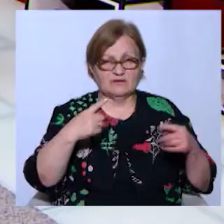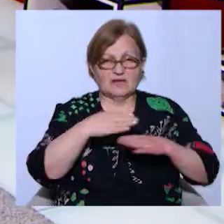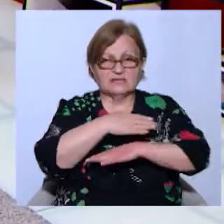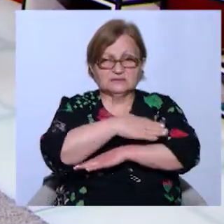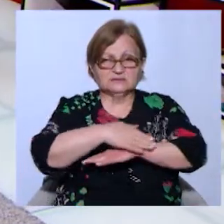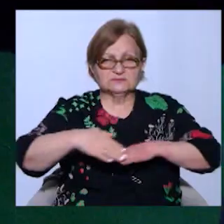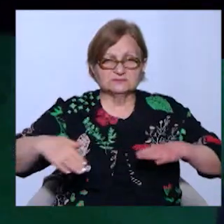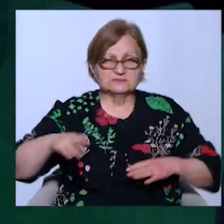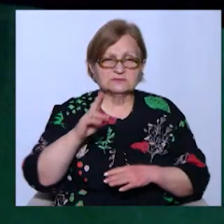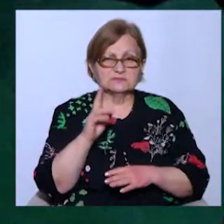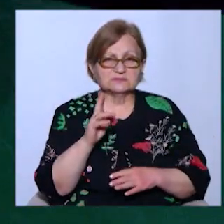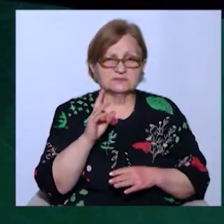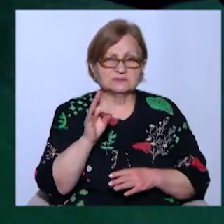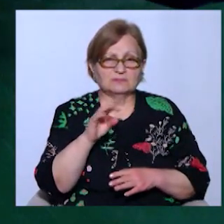არის